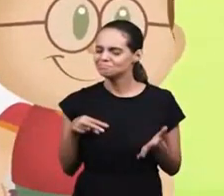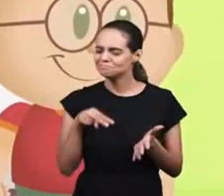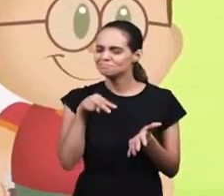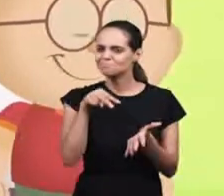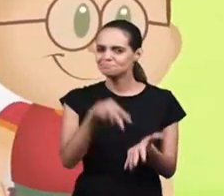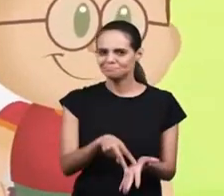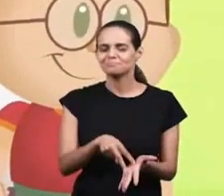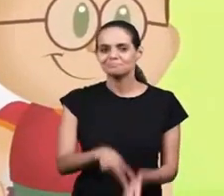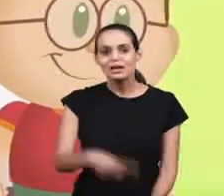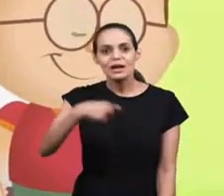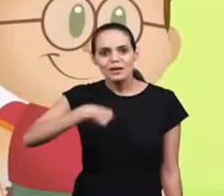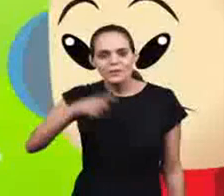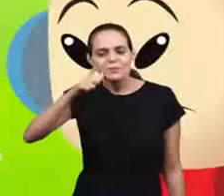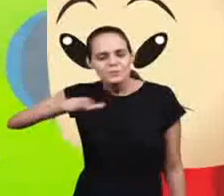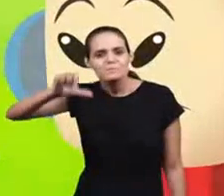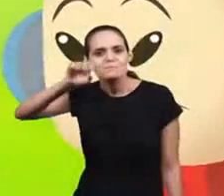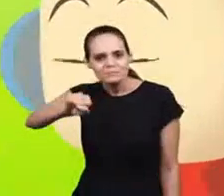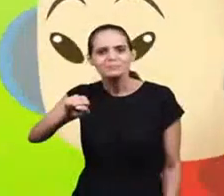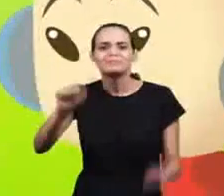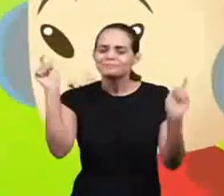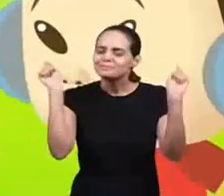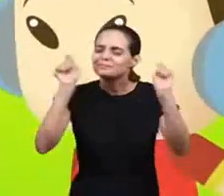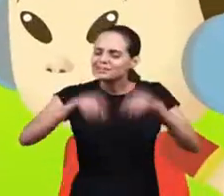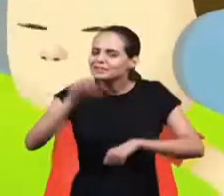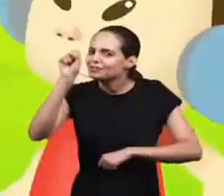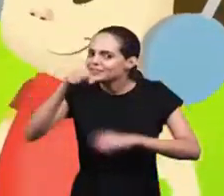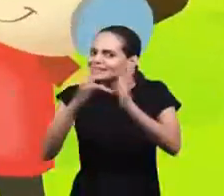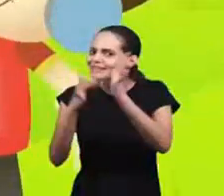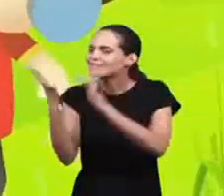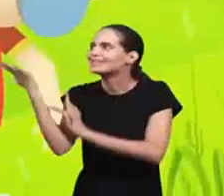Alles vermag ich in dem, der mich kräftigt.